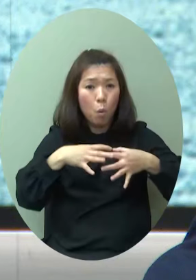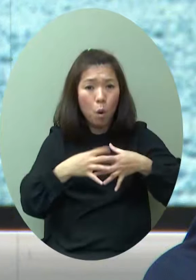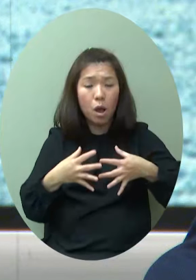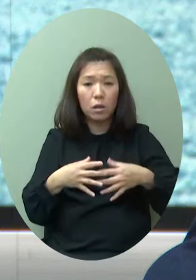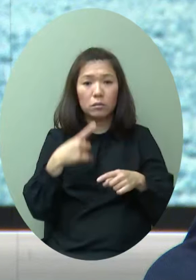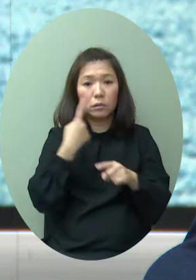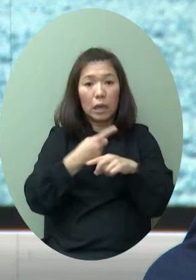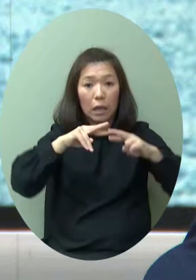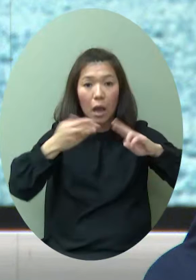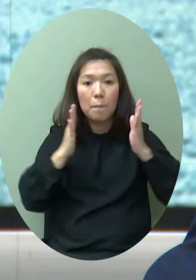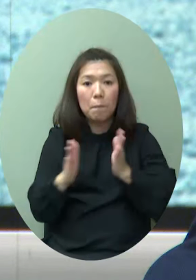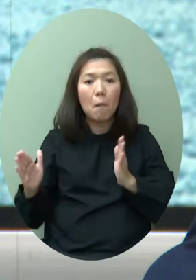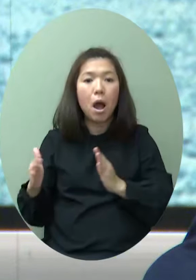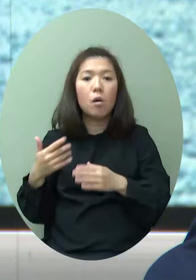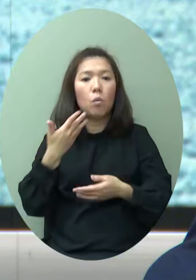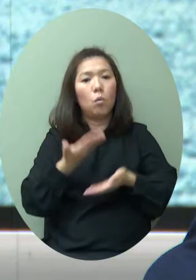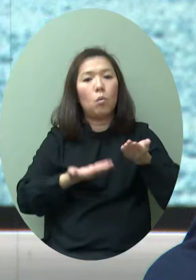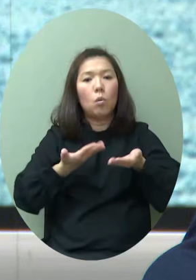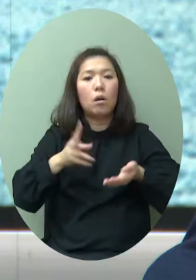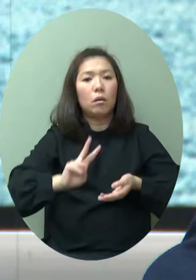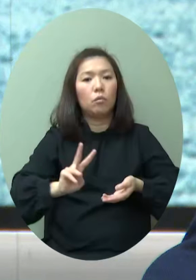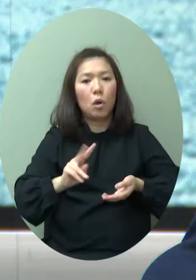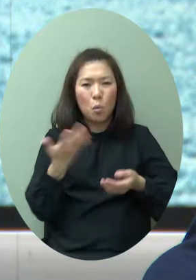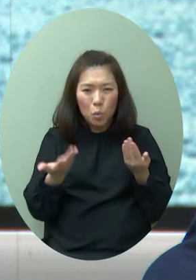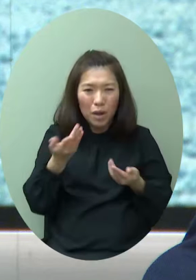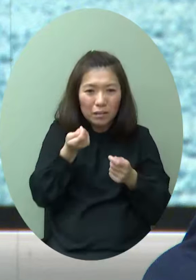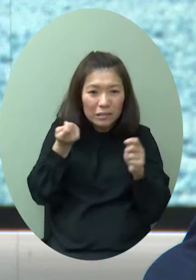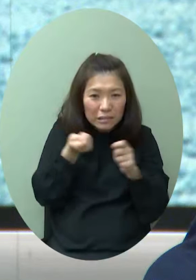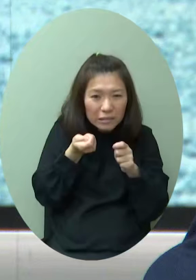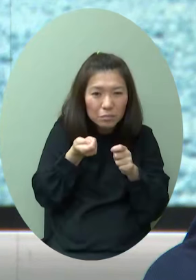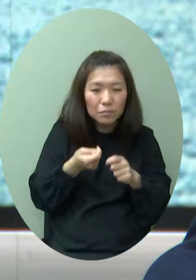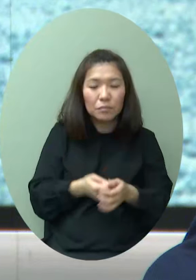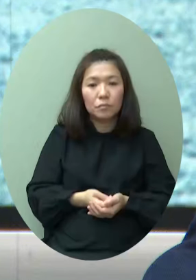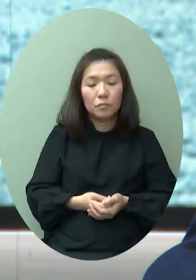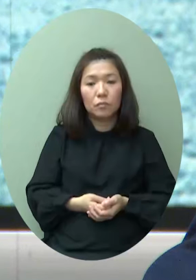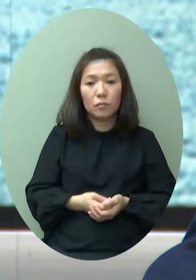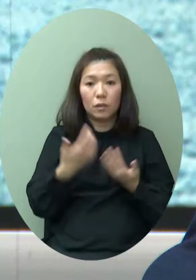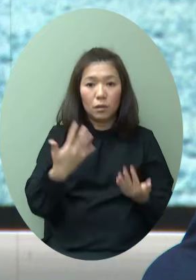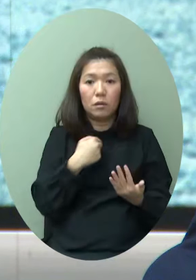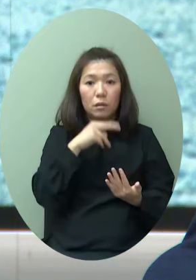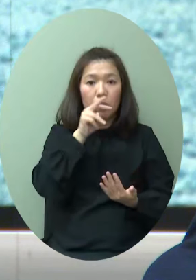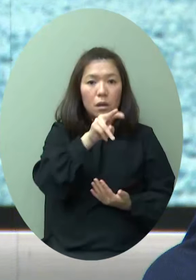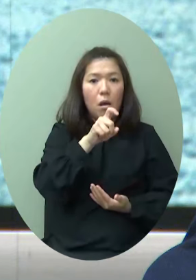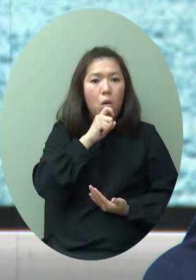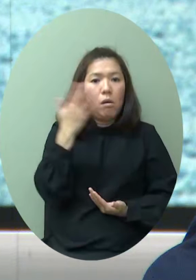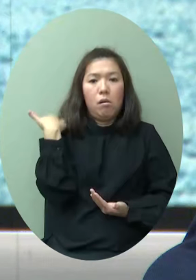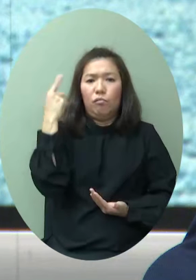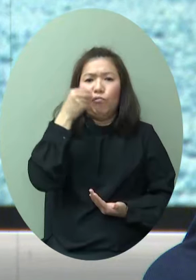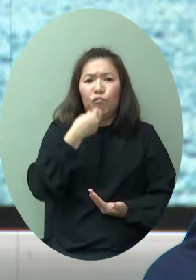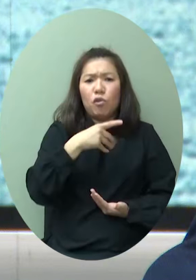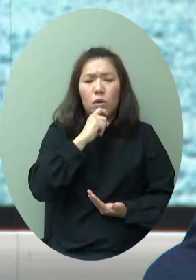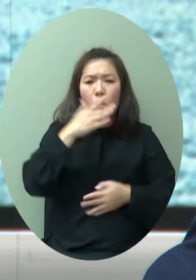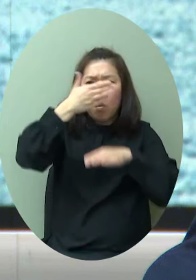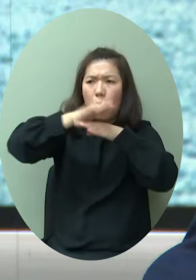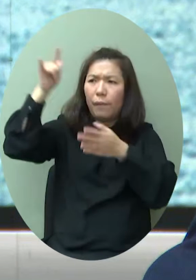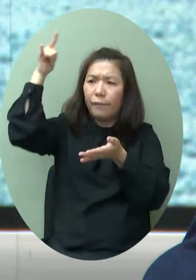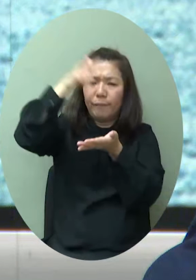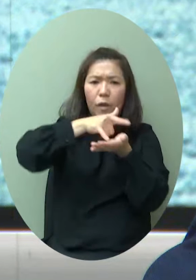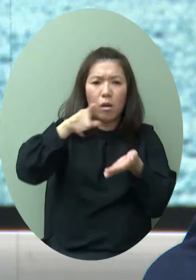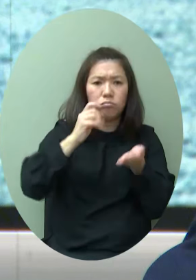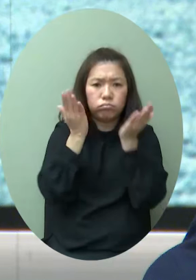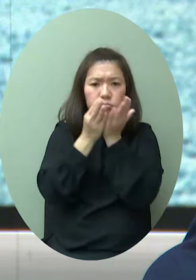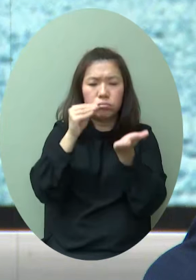那個基因排序咧都可能係一樣或者係非常之接近嘅。咁我哋都見過嘅，即係之前我哋有啲輸入個案咧，大